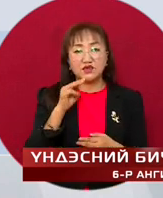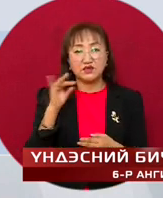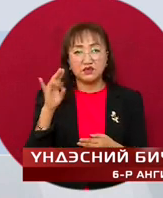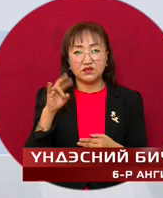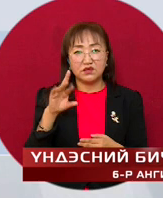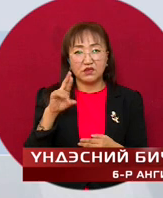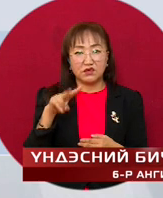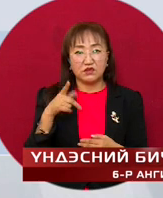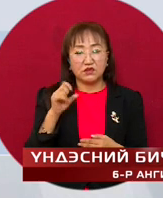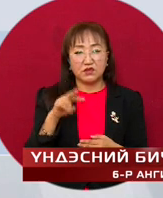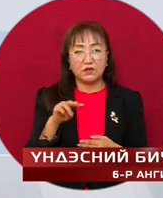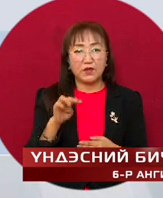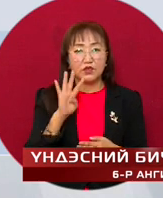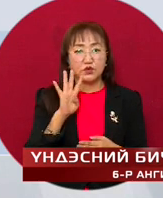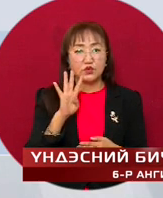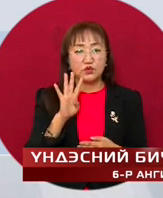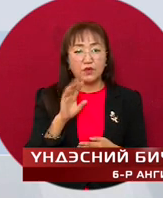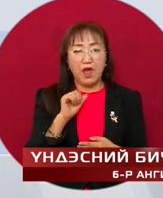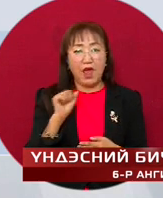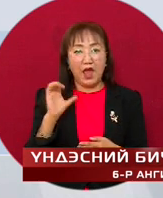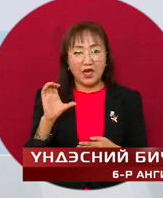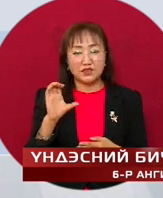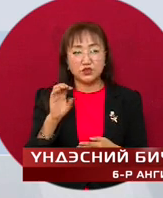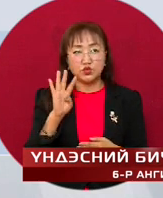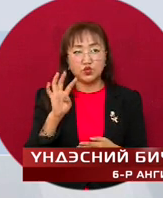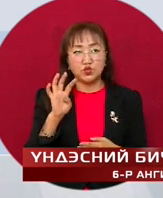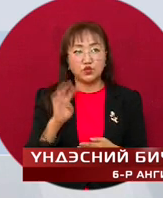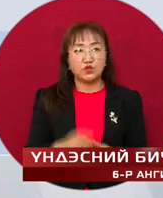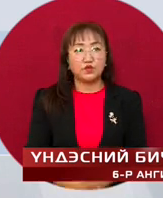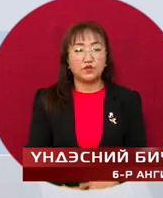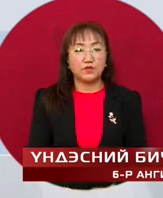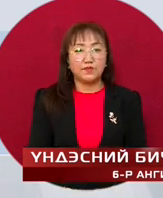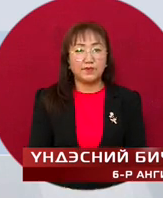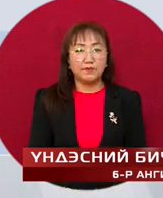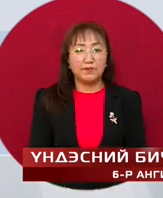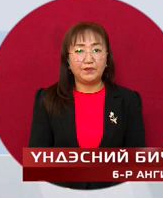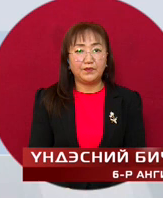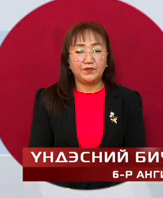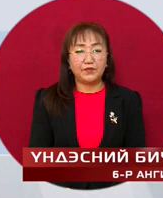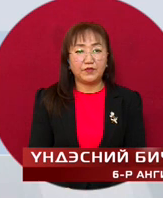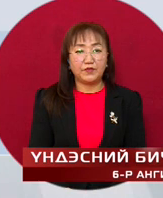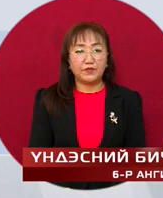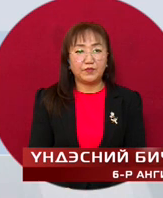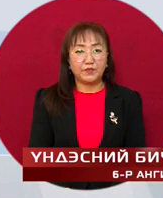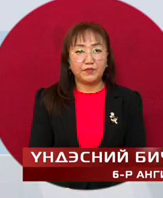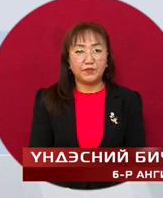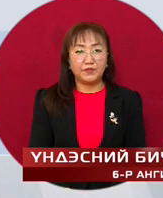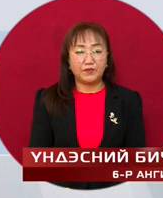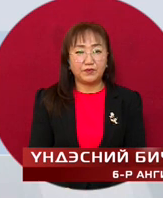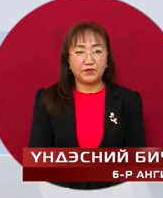төгсгөл харгалзахгүй залгадгаар онцлогтой. Тийм учраас үнийг нэг л хөлбөрөөр бичээд ихшиг зөвцөх эсийг харгалзан